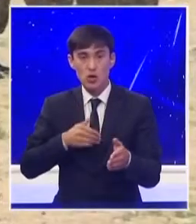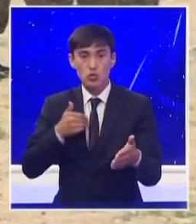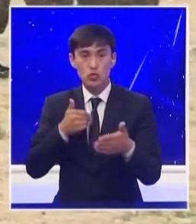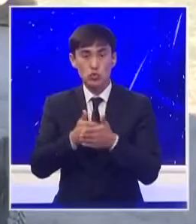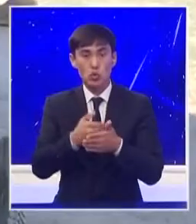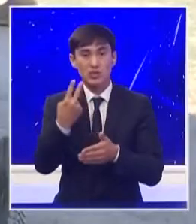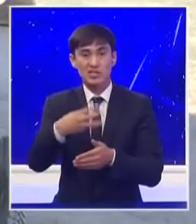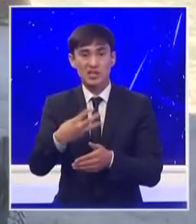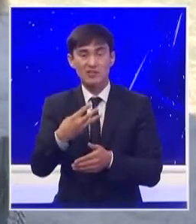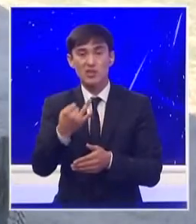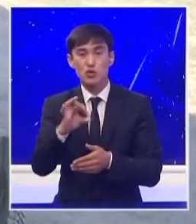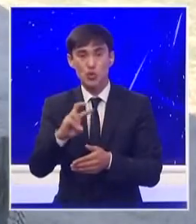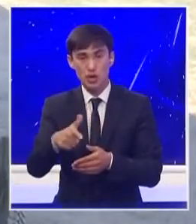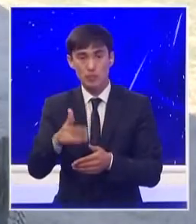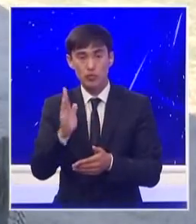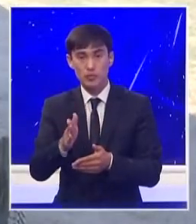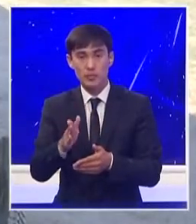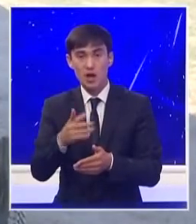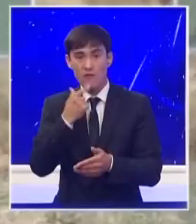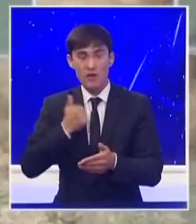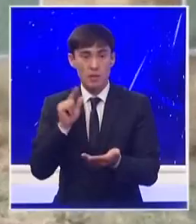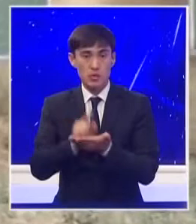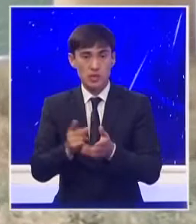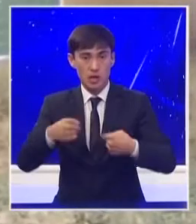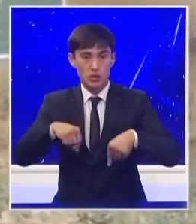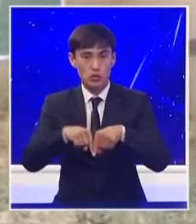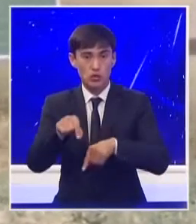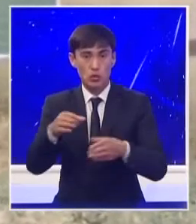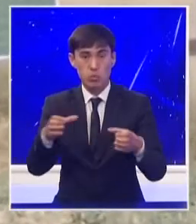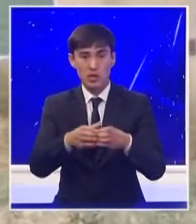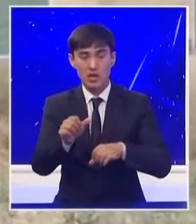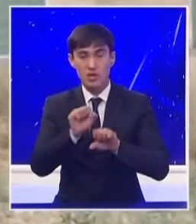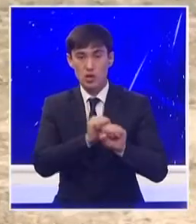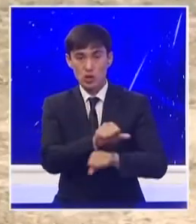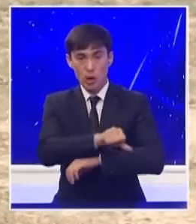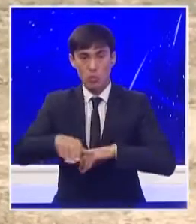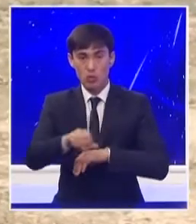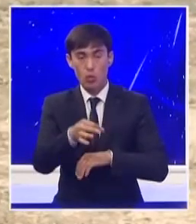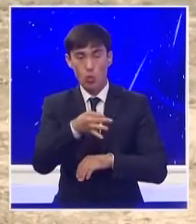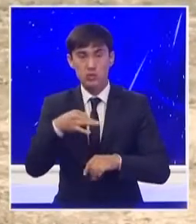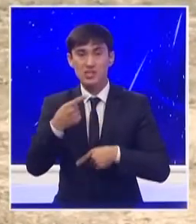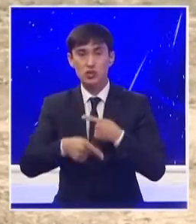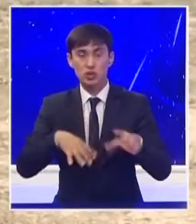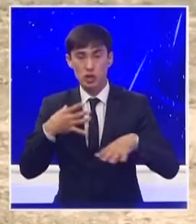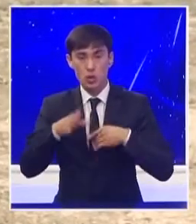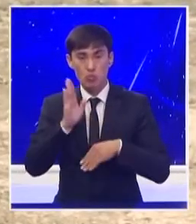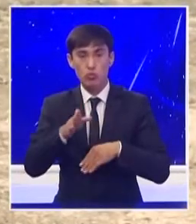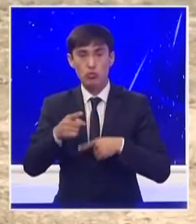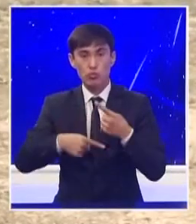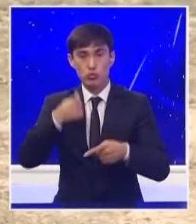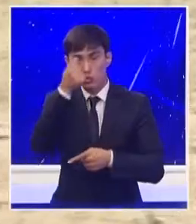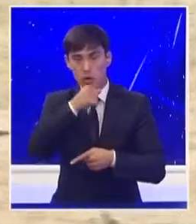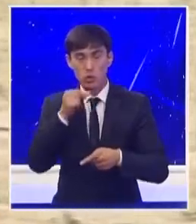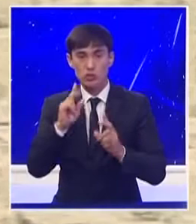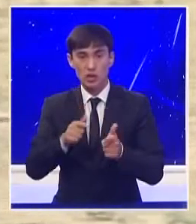30 июля. Переподготовка военнообязанных организована бригадой территориальной обороны области. Следующие занятия пройдут уже в будущем году